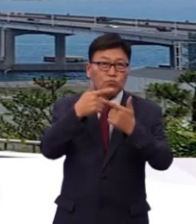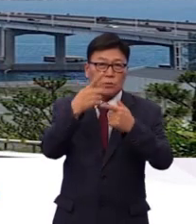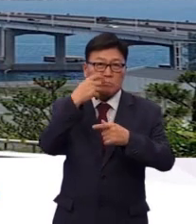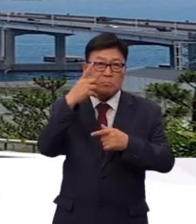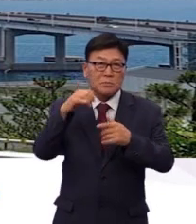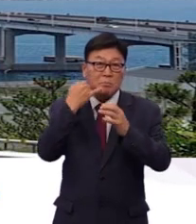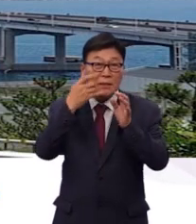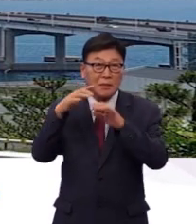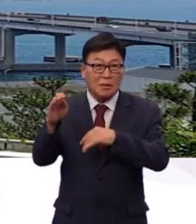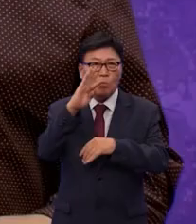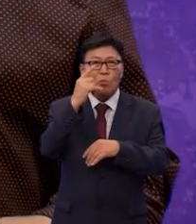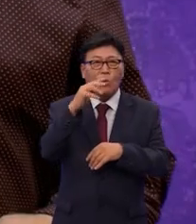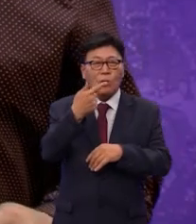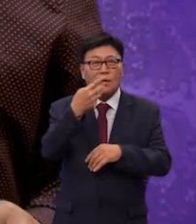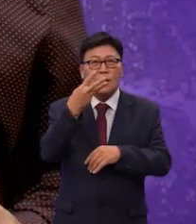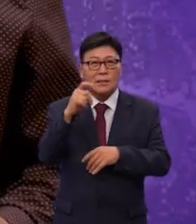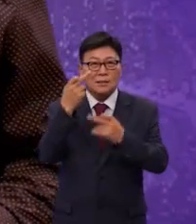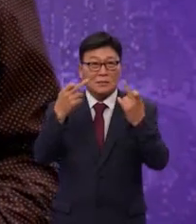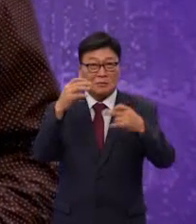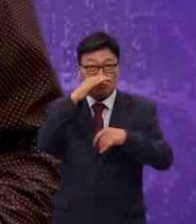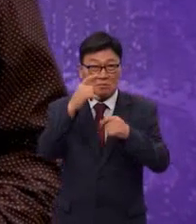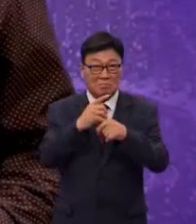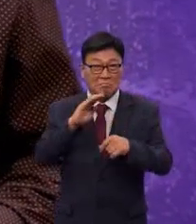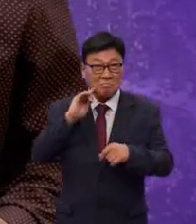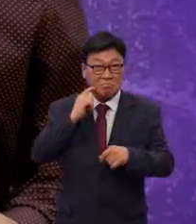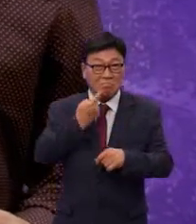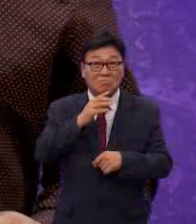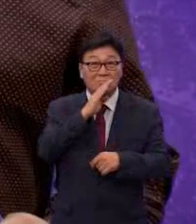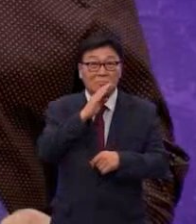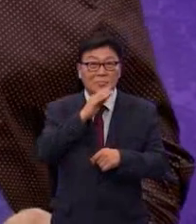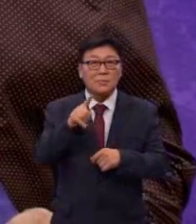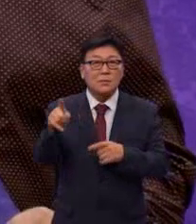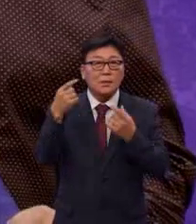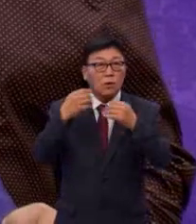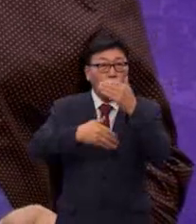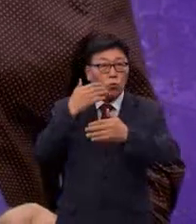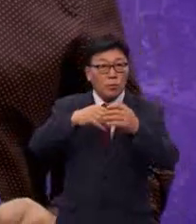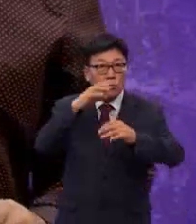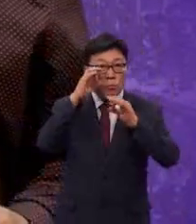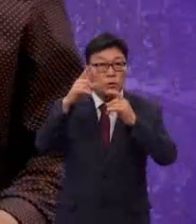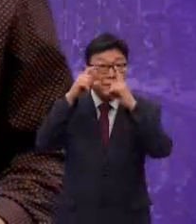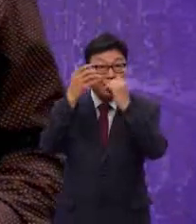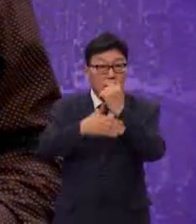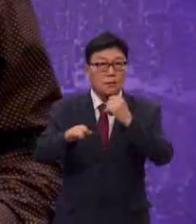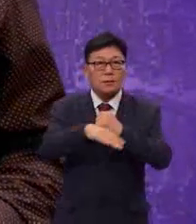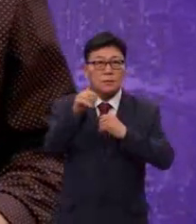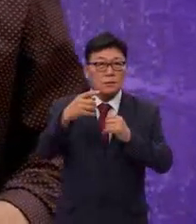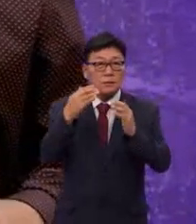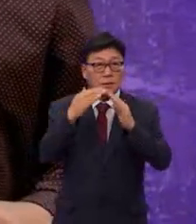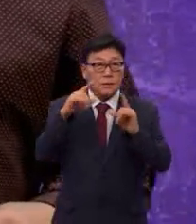전경입니다. 어떻습니까? 아름답지 않으신가요? 이런 화면에 보시는 사진들이